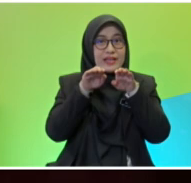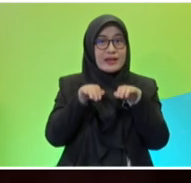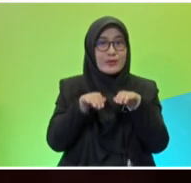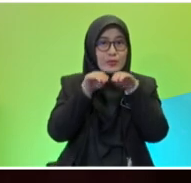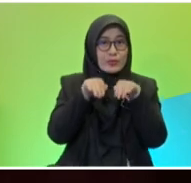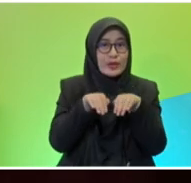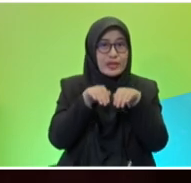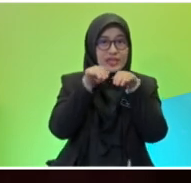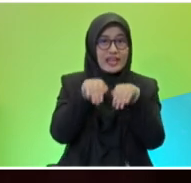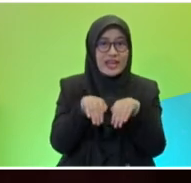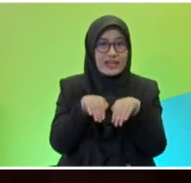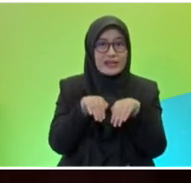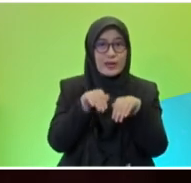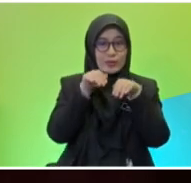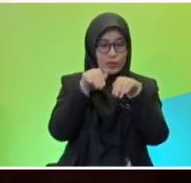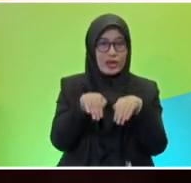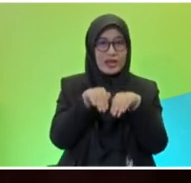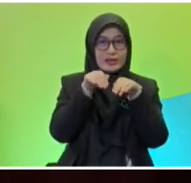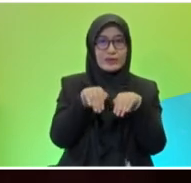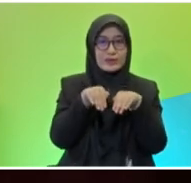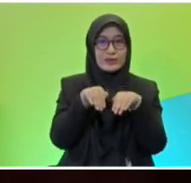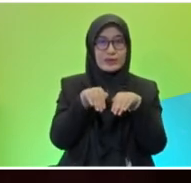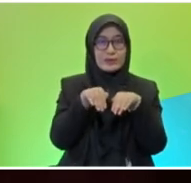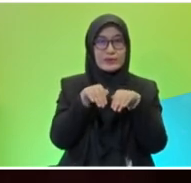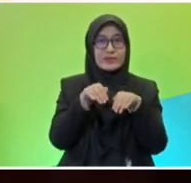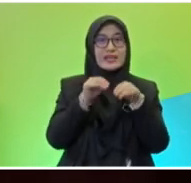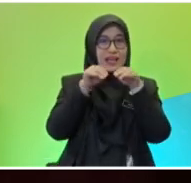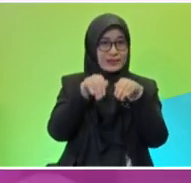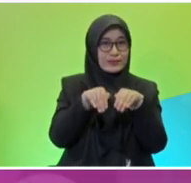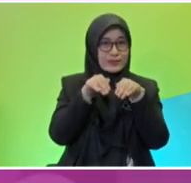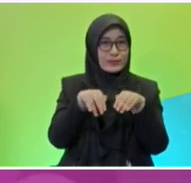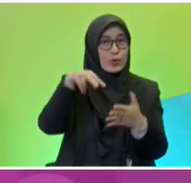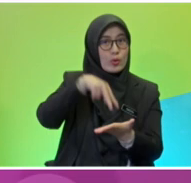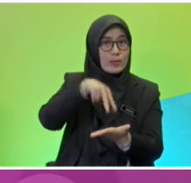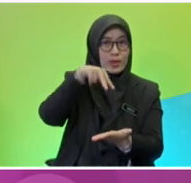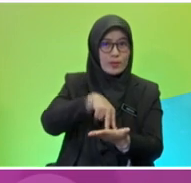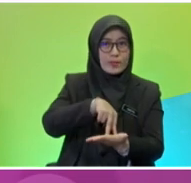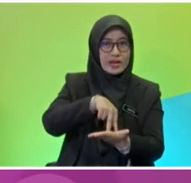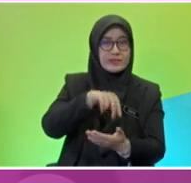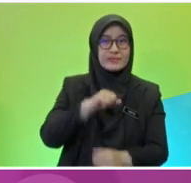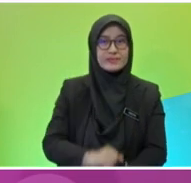Kanguru. Kanguru. Kanguru. Kanguru lompat-lompat. Betul. Apa